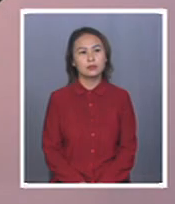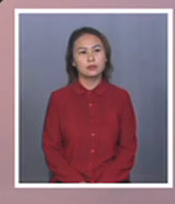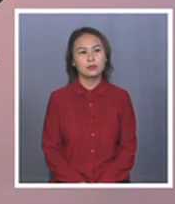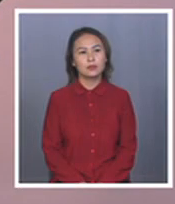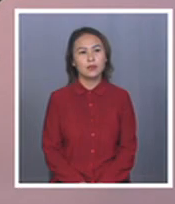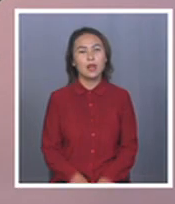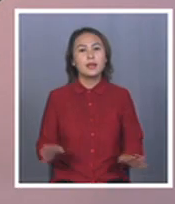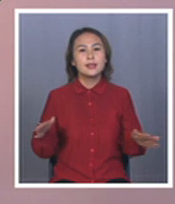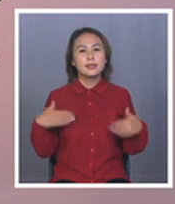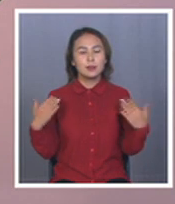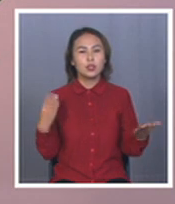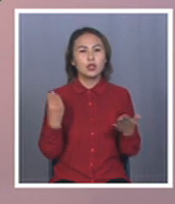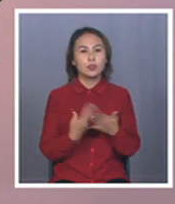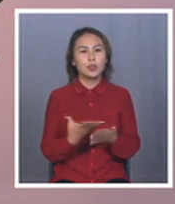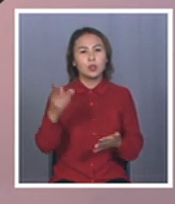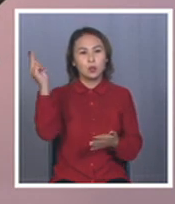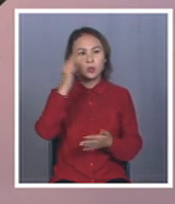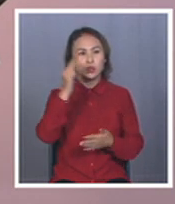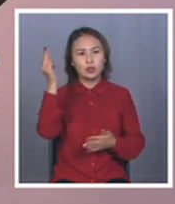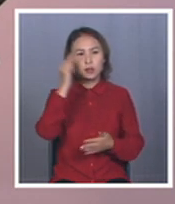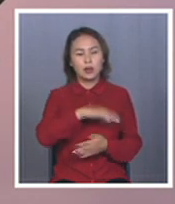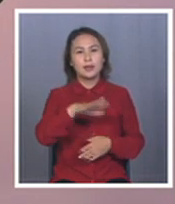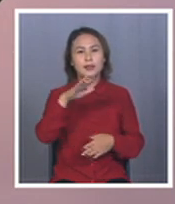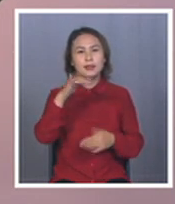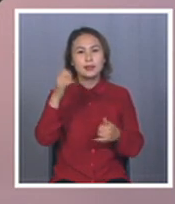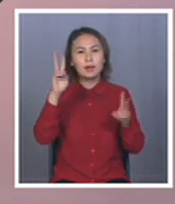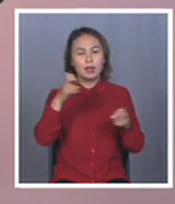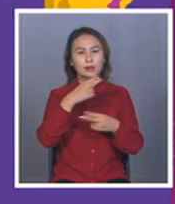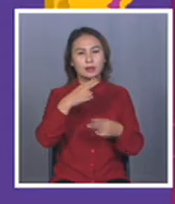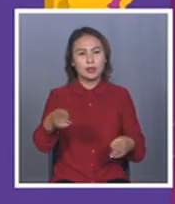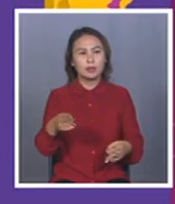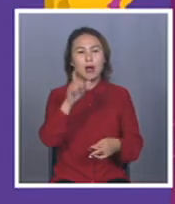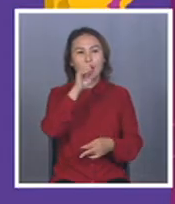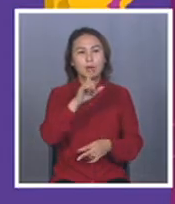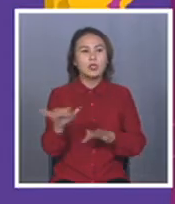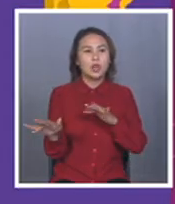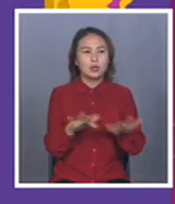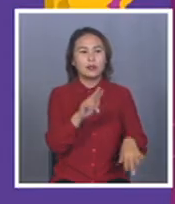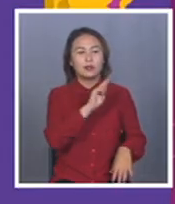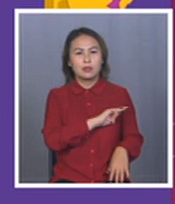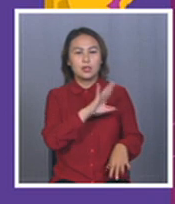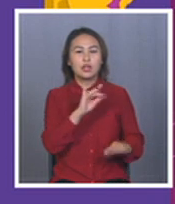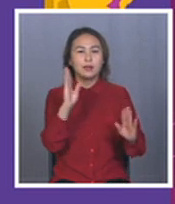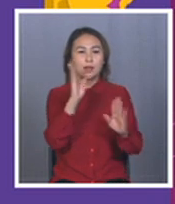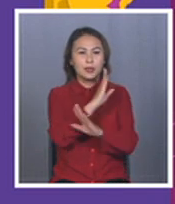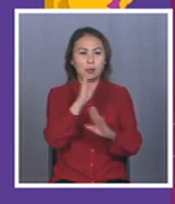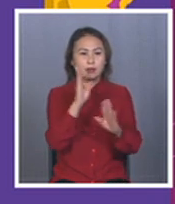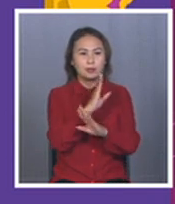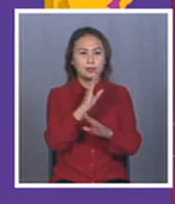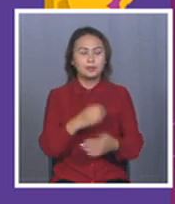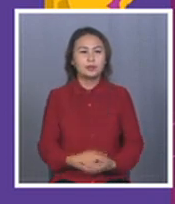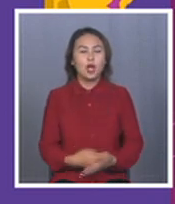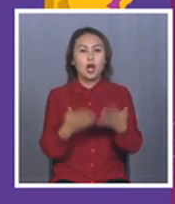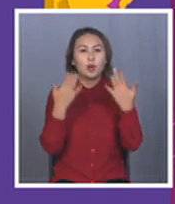Сәлеметсіңдер ме, құрметті оқушылар. Сабақтың тақырыбы – адамның шаруашылық қызметі және табиғат.